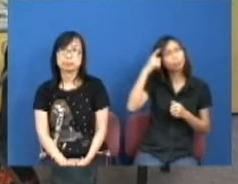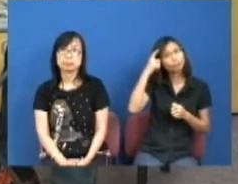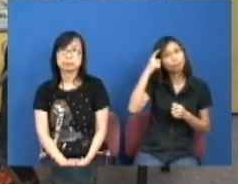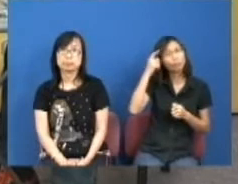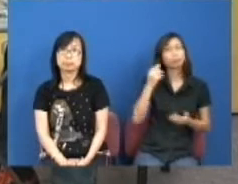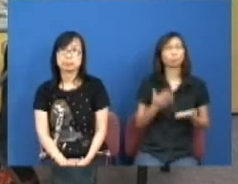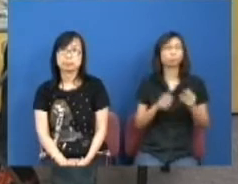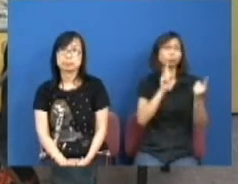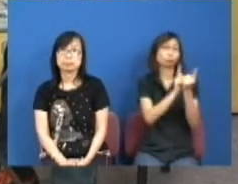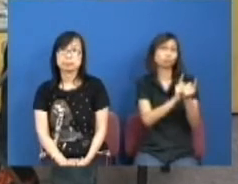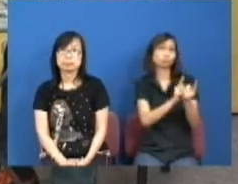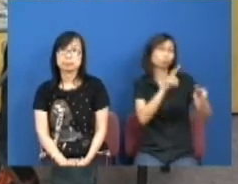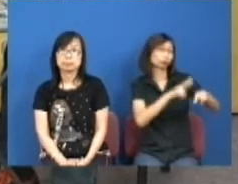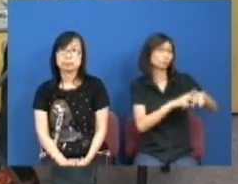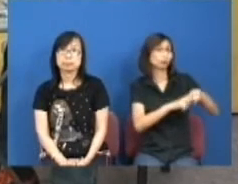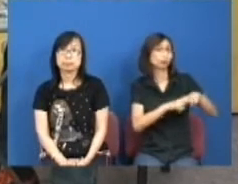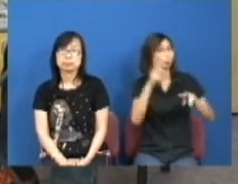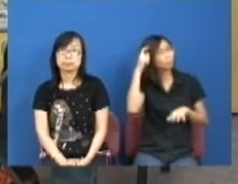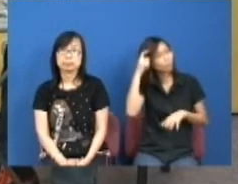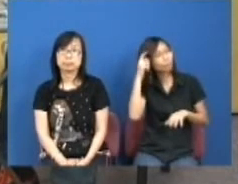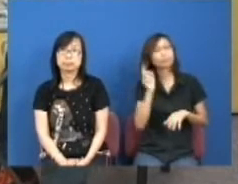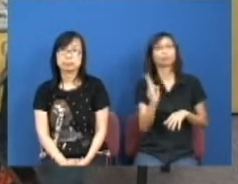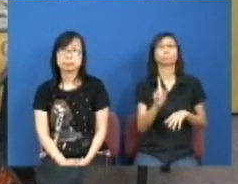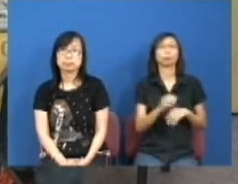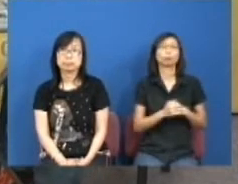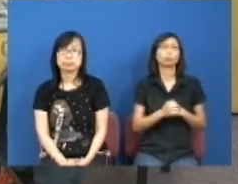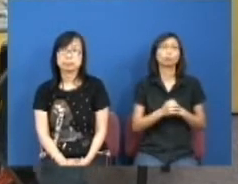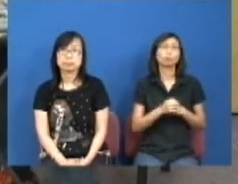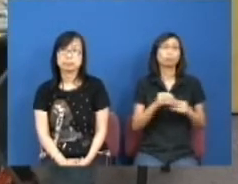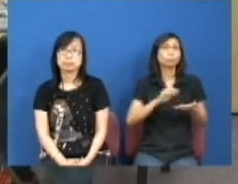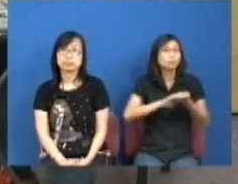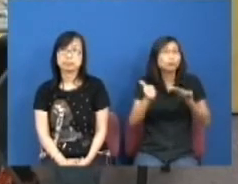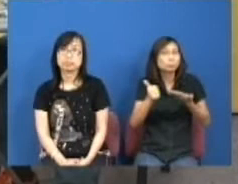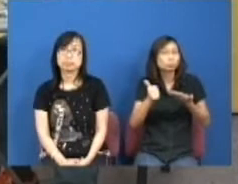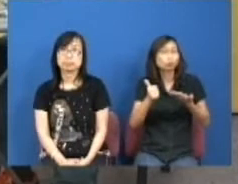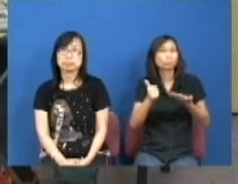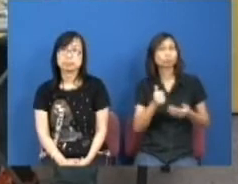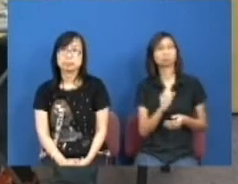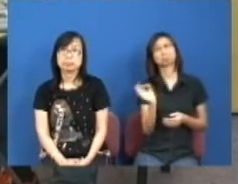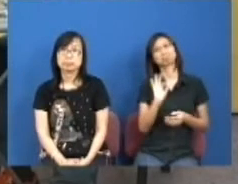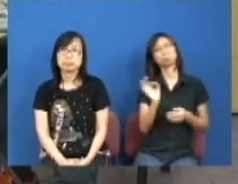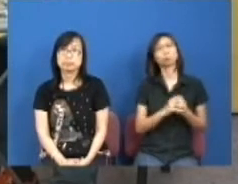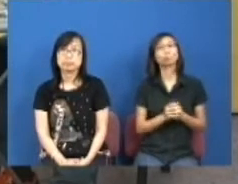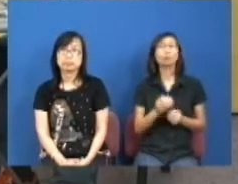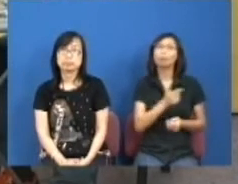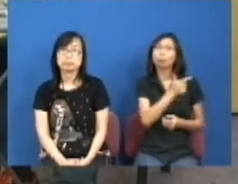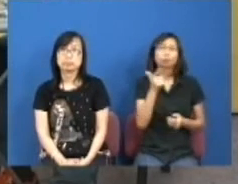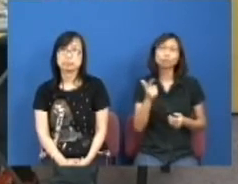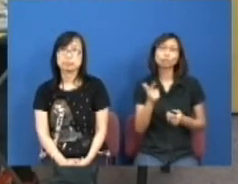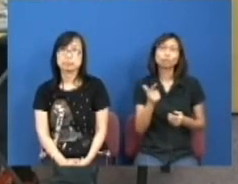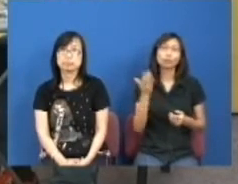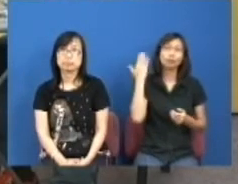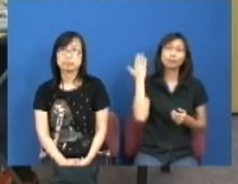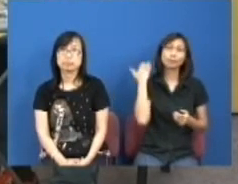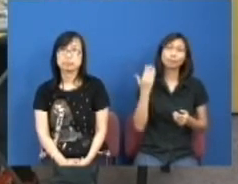識究竟係點咧？其實都冇一個即係好具體嘅一個論述。咁所以其實好多時當譬如話啱最近出咗一個即係國民